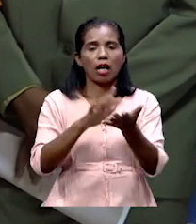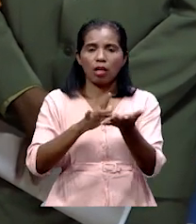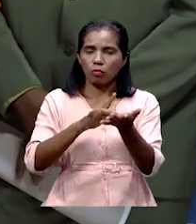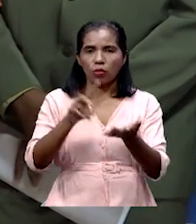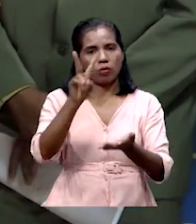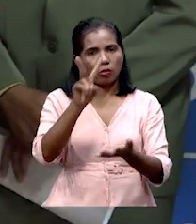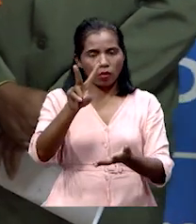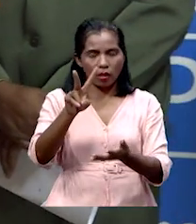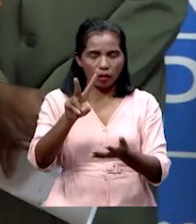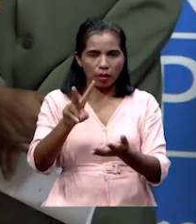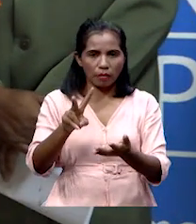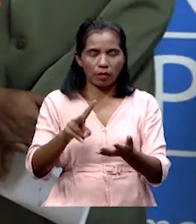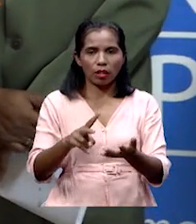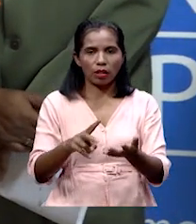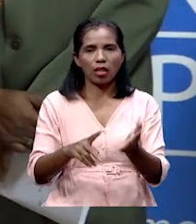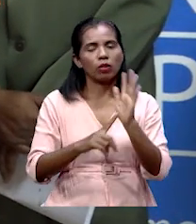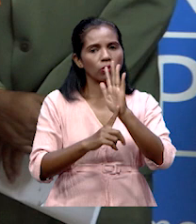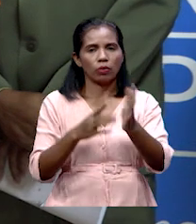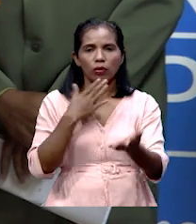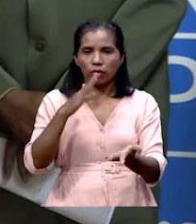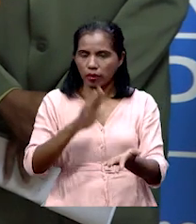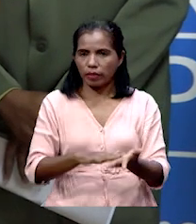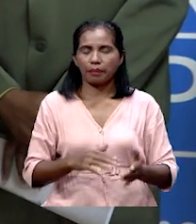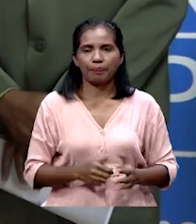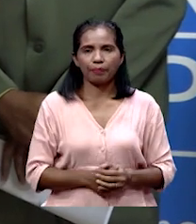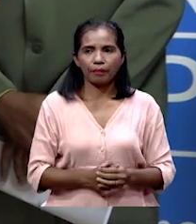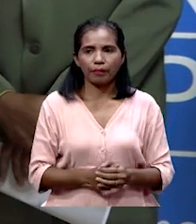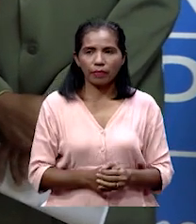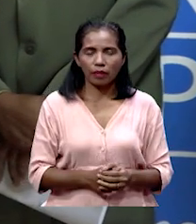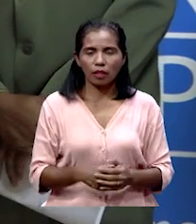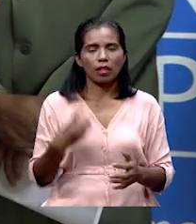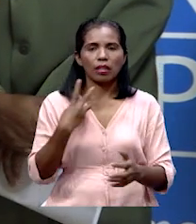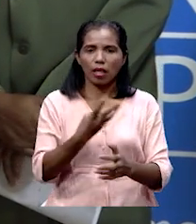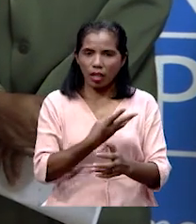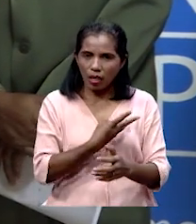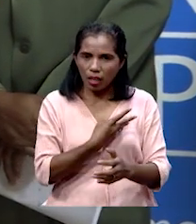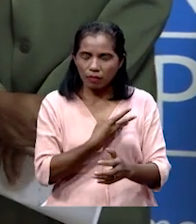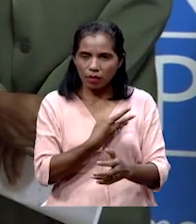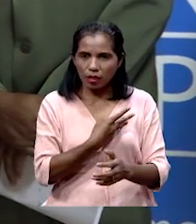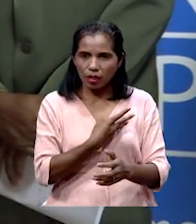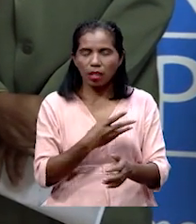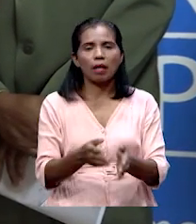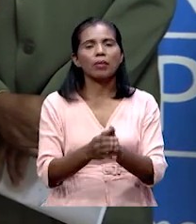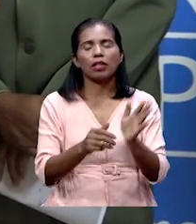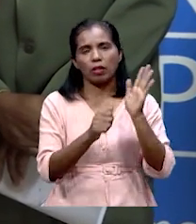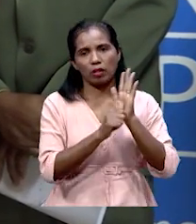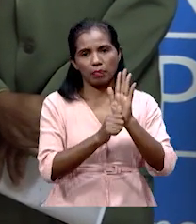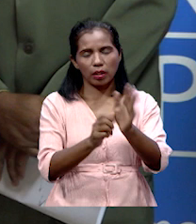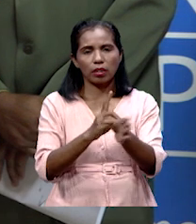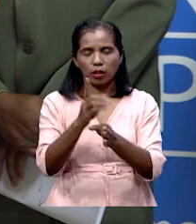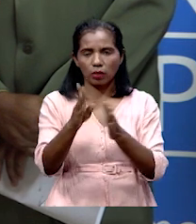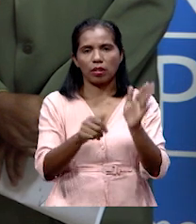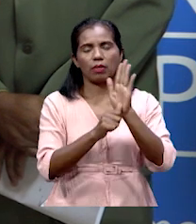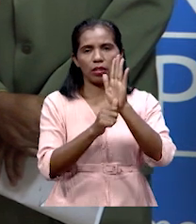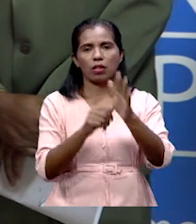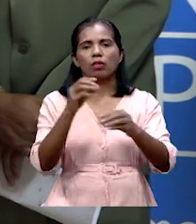kualidade kualidade la dia pronto ami diskuti husu dia tursi ato apresenta kona bai